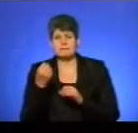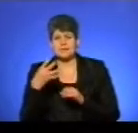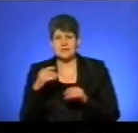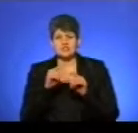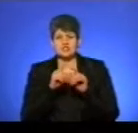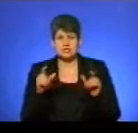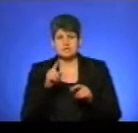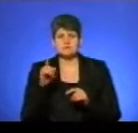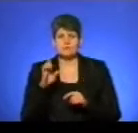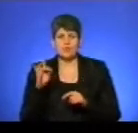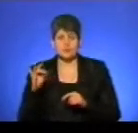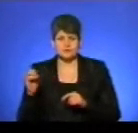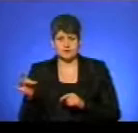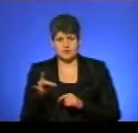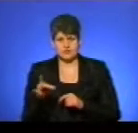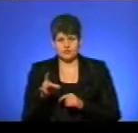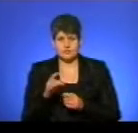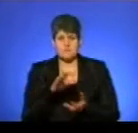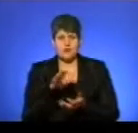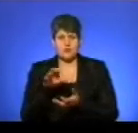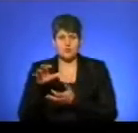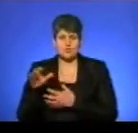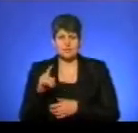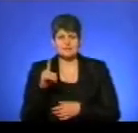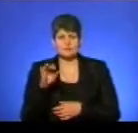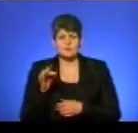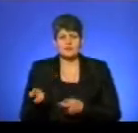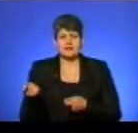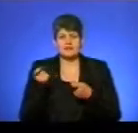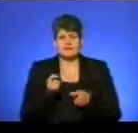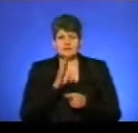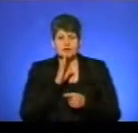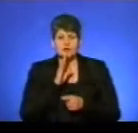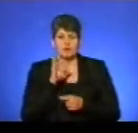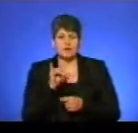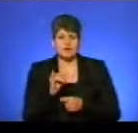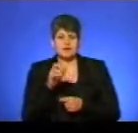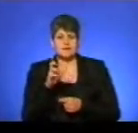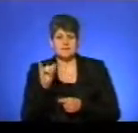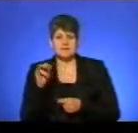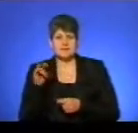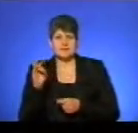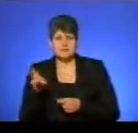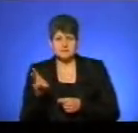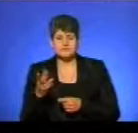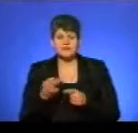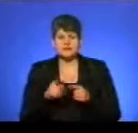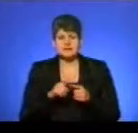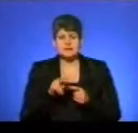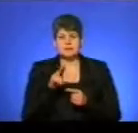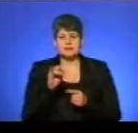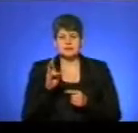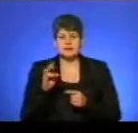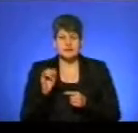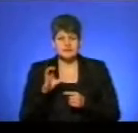шкіл Зборівського району. Пакунки від школярів зі Зборівщини привезла волонтерка Уляна Білик. Це дітки Панасівська школа, Зборівський район.